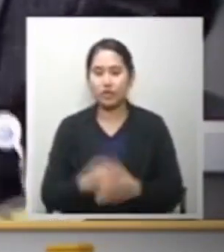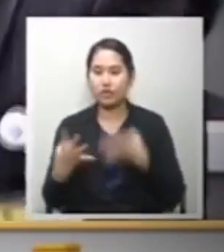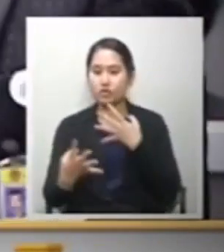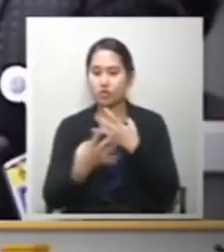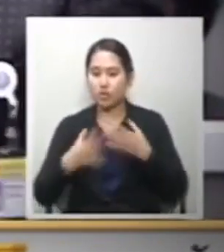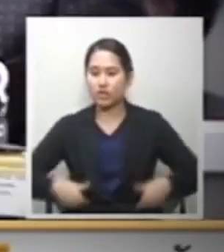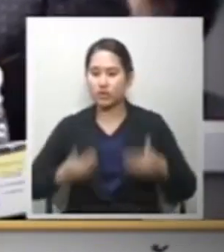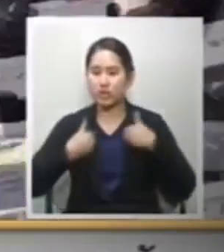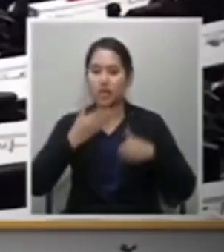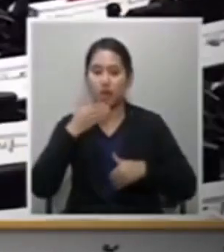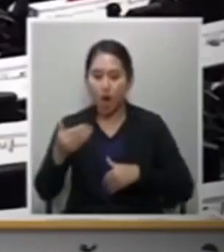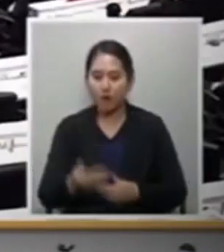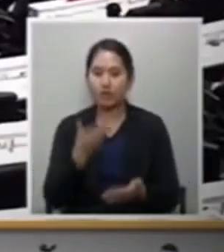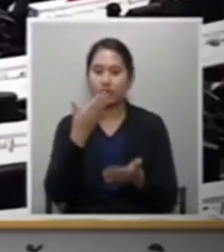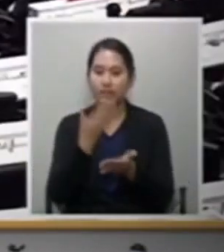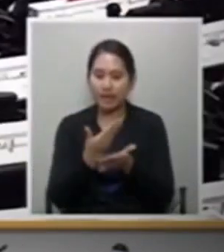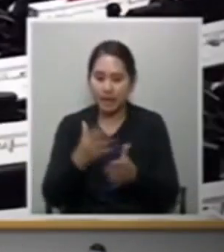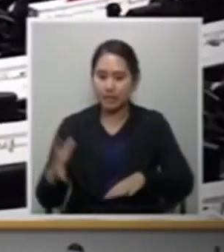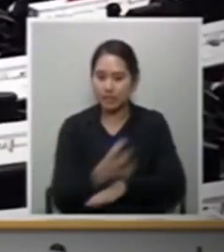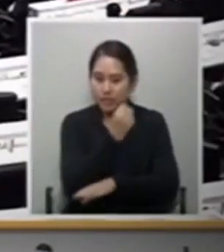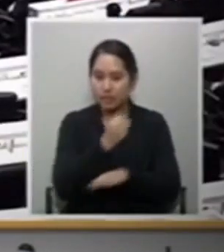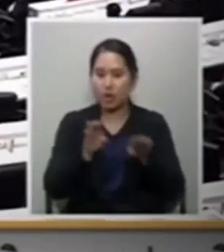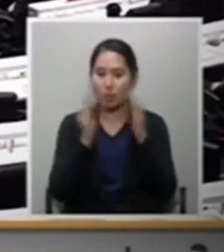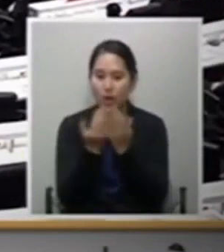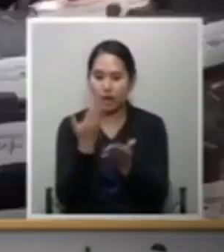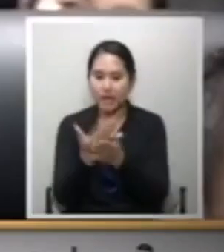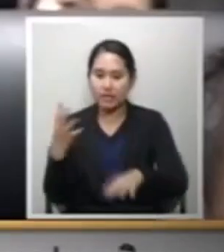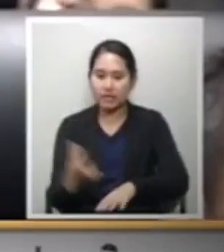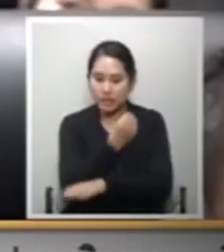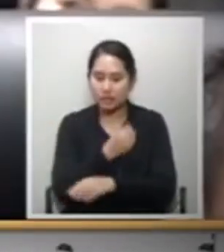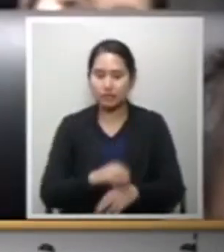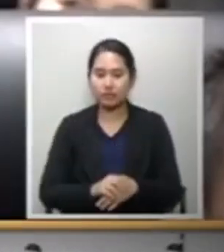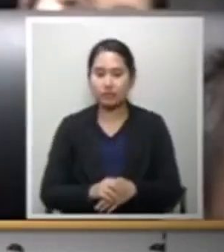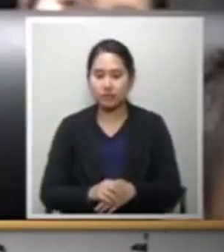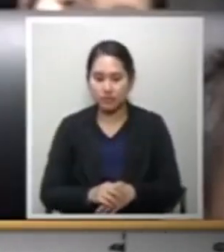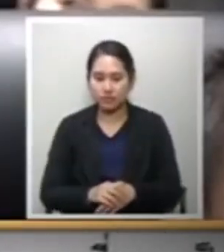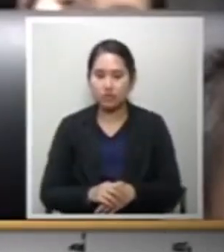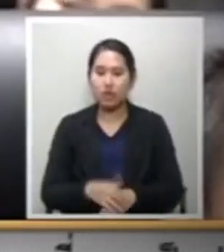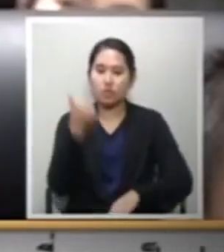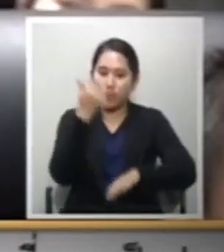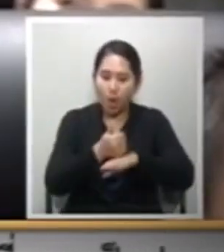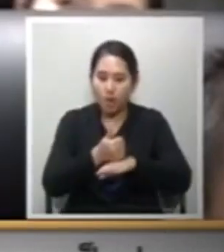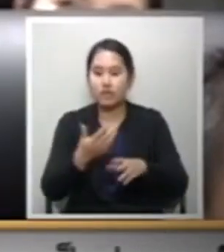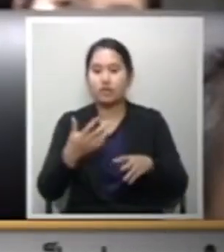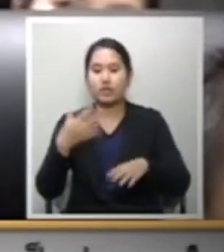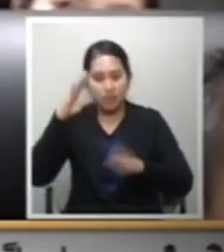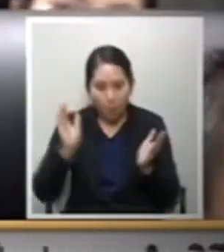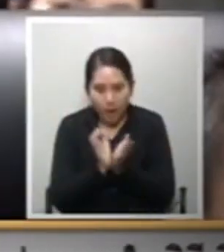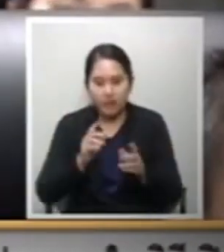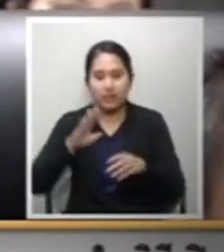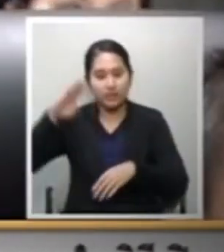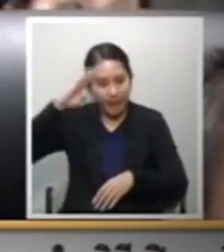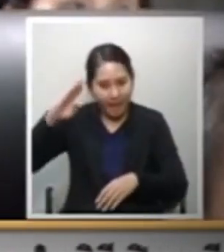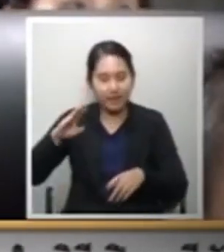ลอดชีวิตยึดทรัพย์โคตรเน่าเหล่าตระกูลนายกก็โดน นะผู้ว่าก็โดนตำรวจก็โดนทห